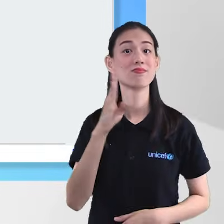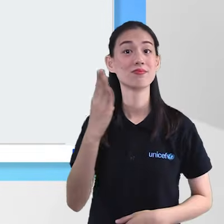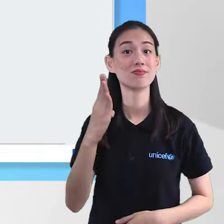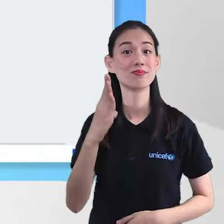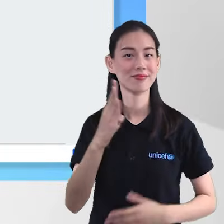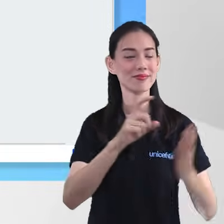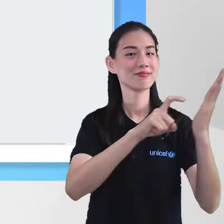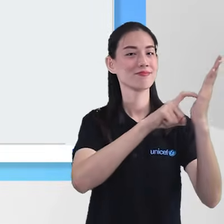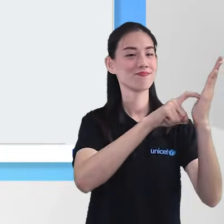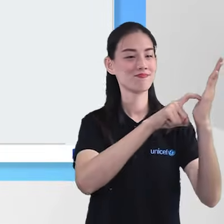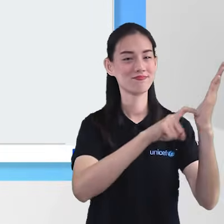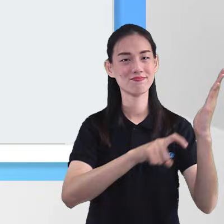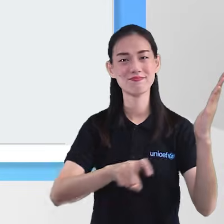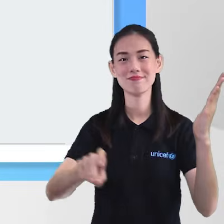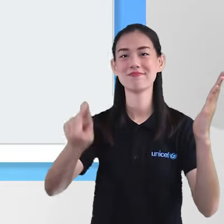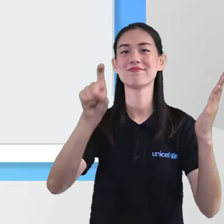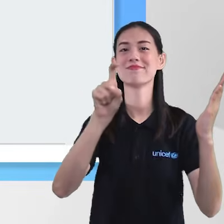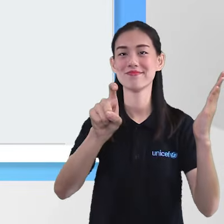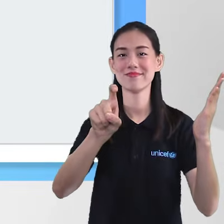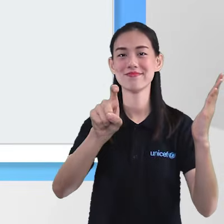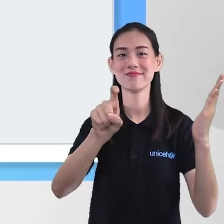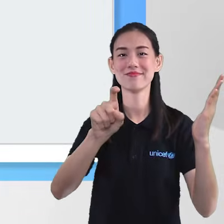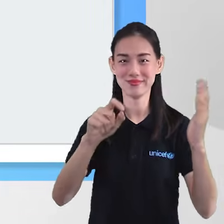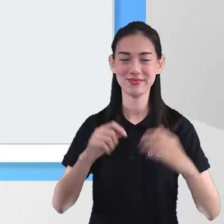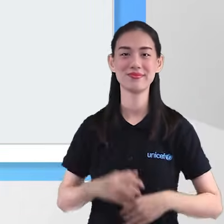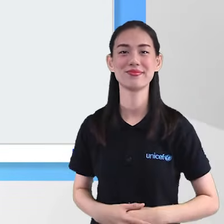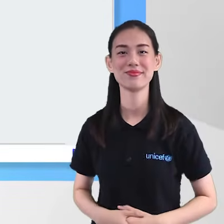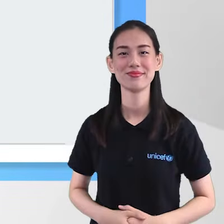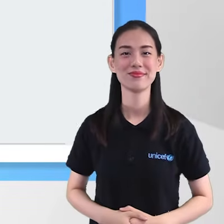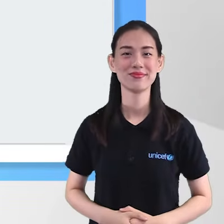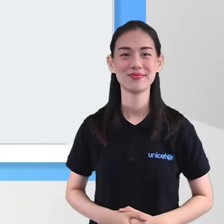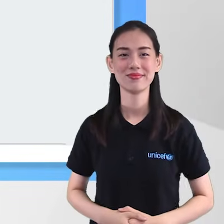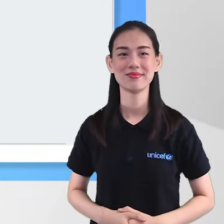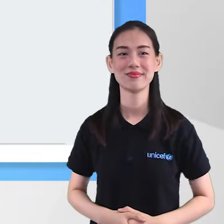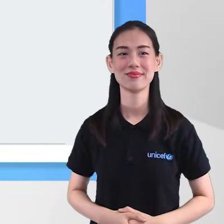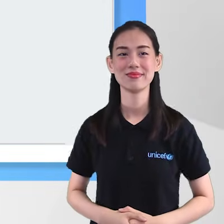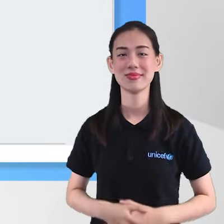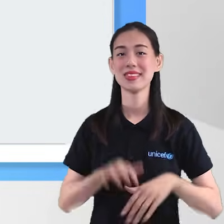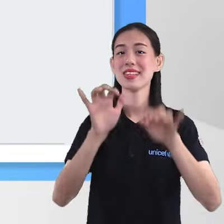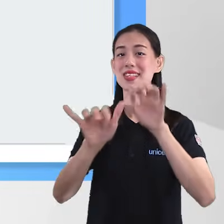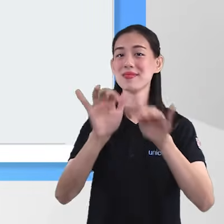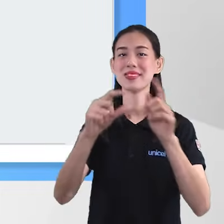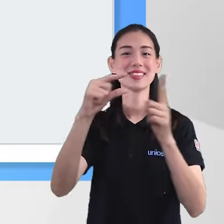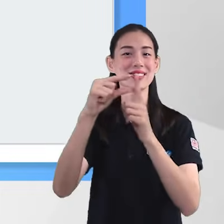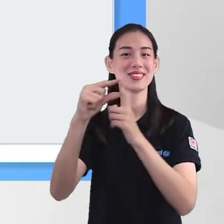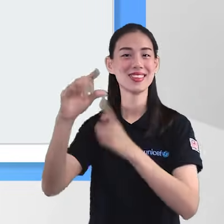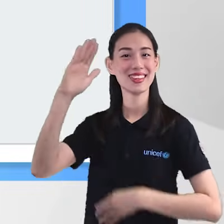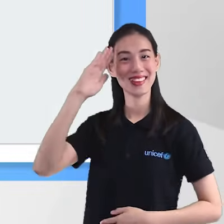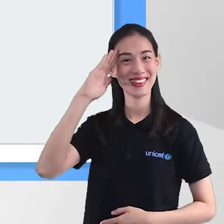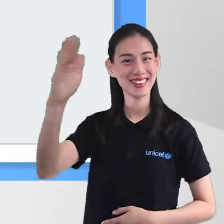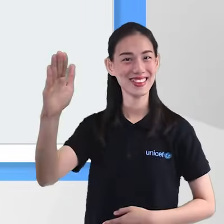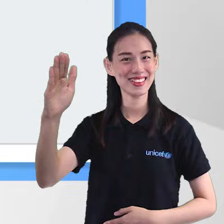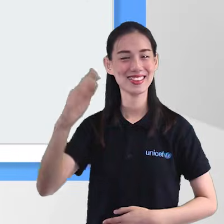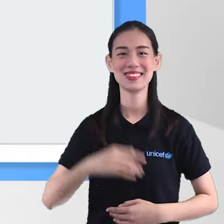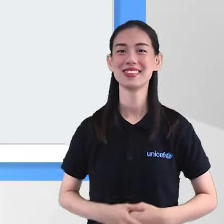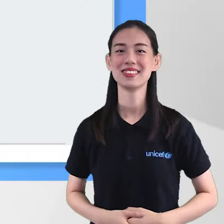blok on start ke zone atau cara. Kemudian, tekan dan tarik blok showstring. Gabungkan dengan blok on start tadi, anda boleh typekan apa sahaja